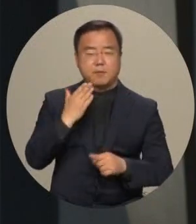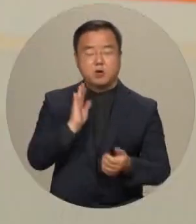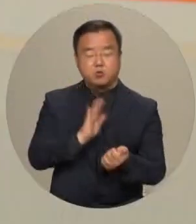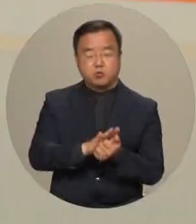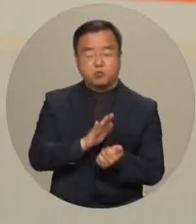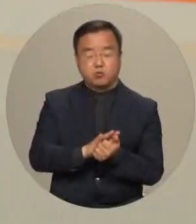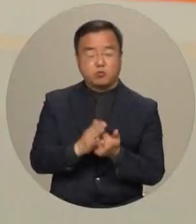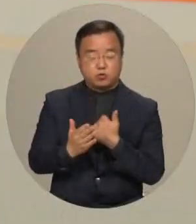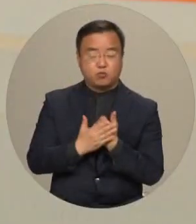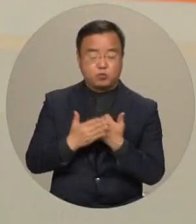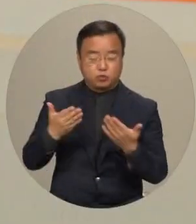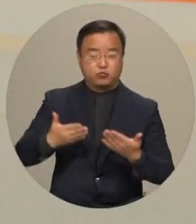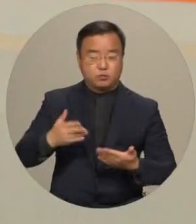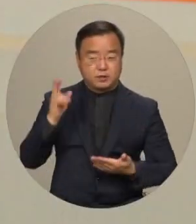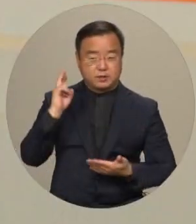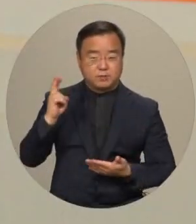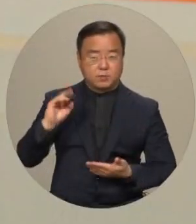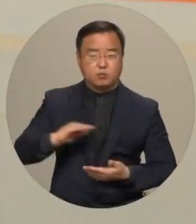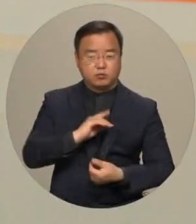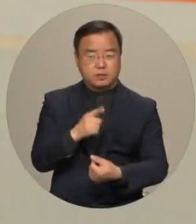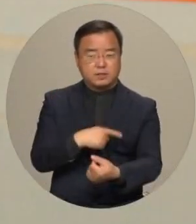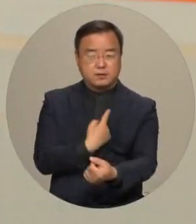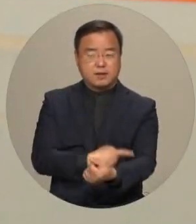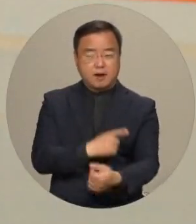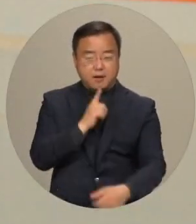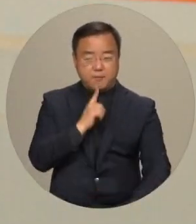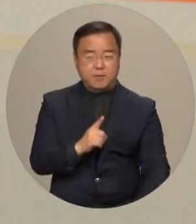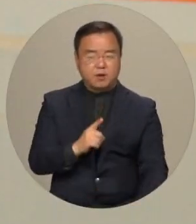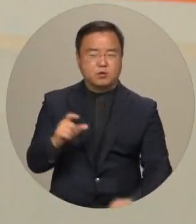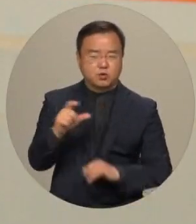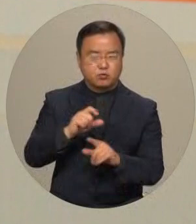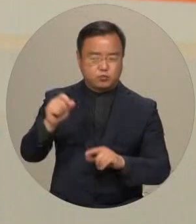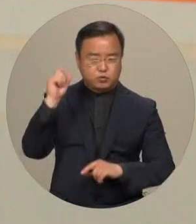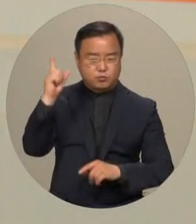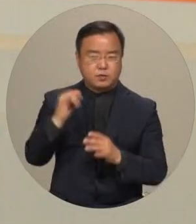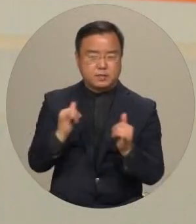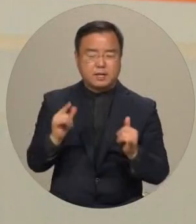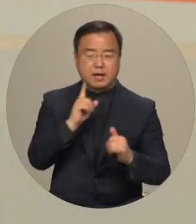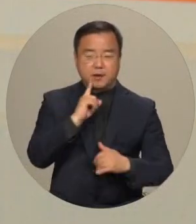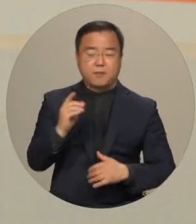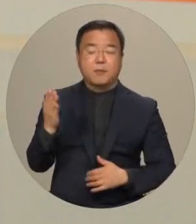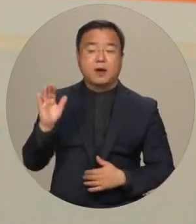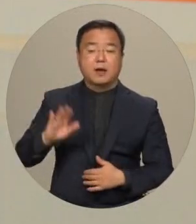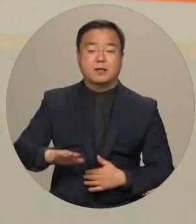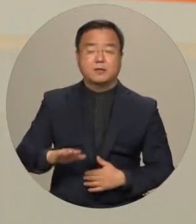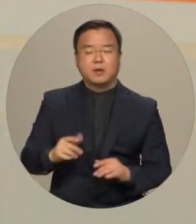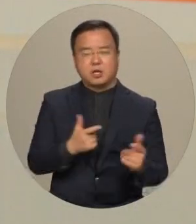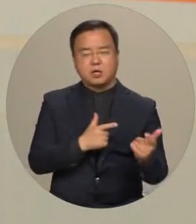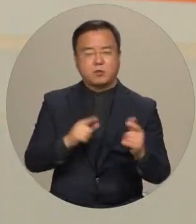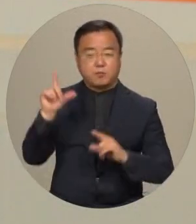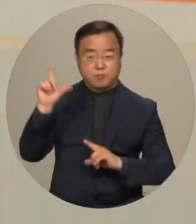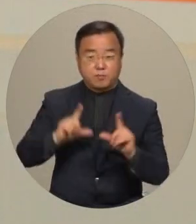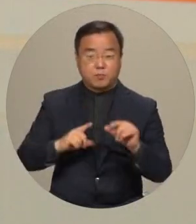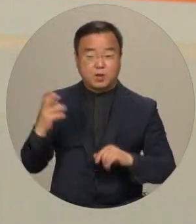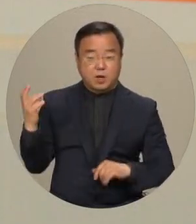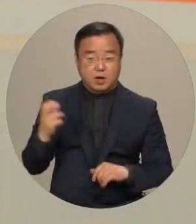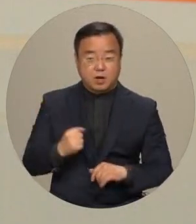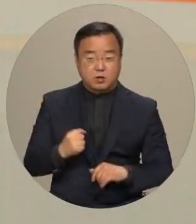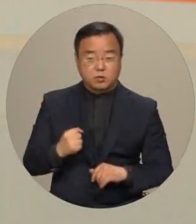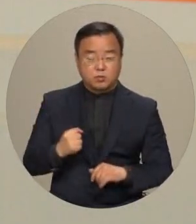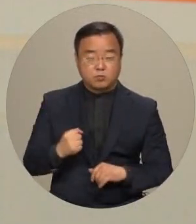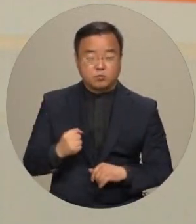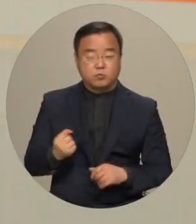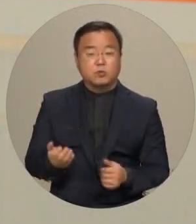그리고 우리가 계속 역량을 이야기하고 더 유능한 사람이 되기를 얘기하지만 이런 여러 가지 태도들을 어떻게